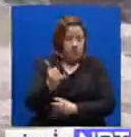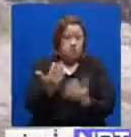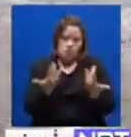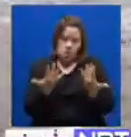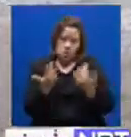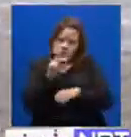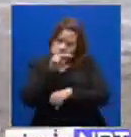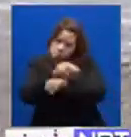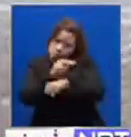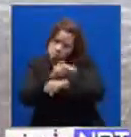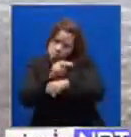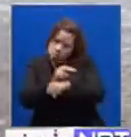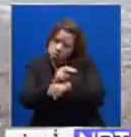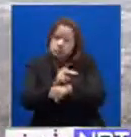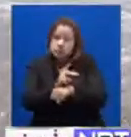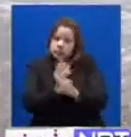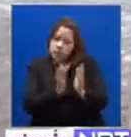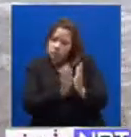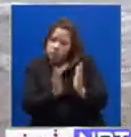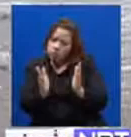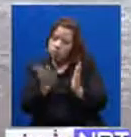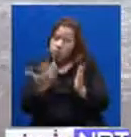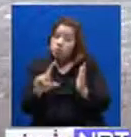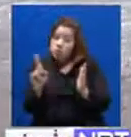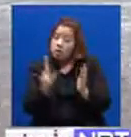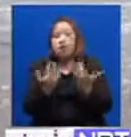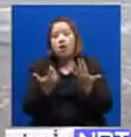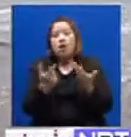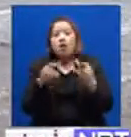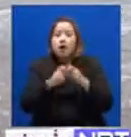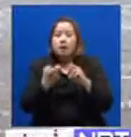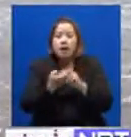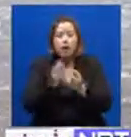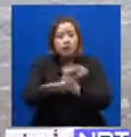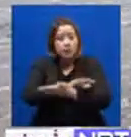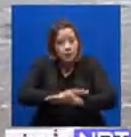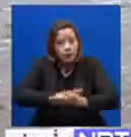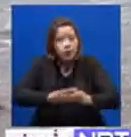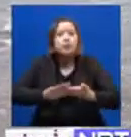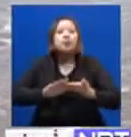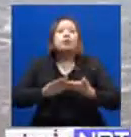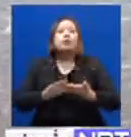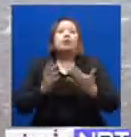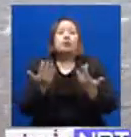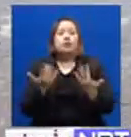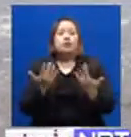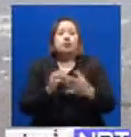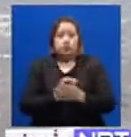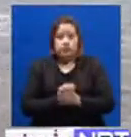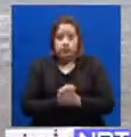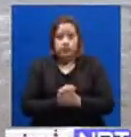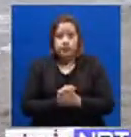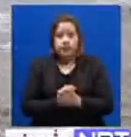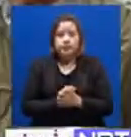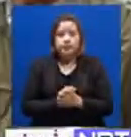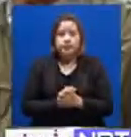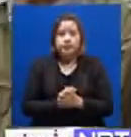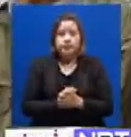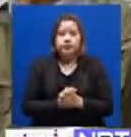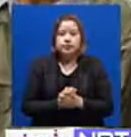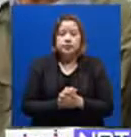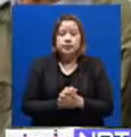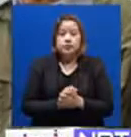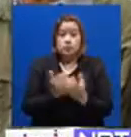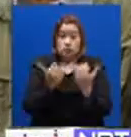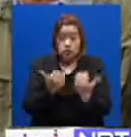ระวังต่อเนื่องไปอีกสักระยะหนึ่งจนกว่าสถานการณ์จะเข้าสู่สภาวะปกติอย่างเต็มที ่มีการ